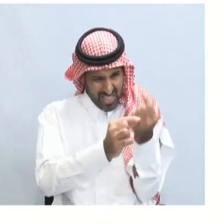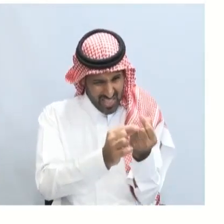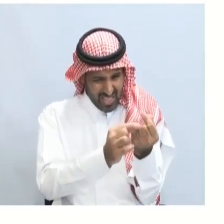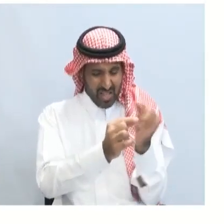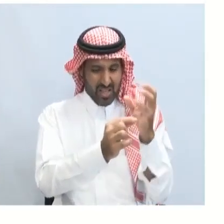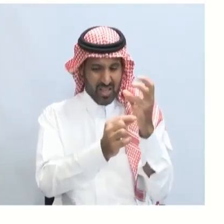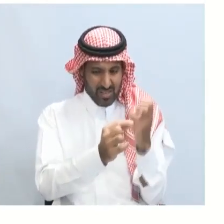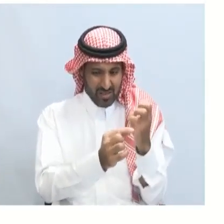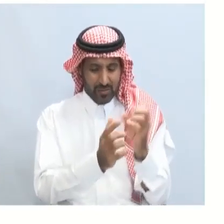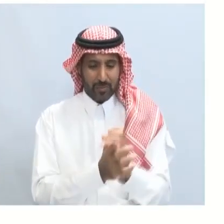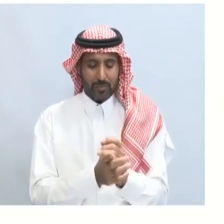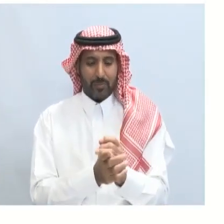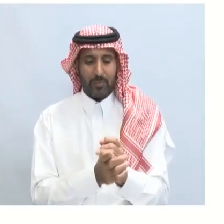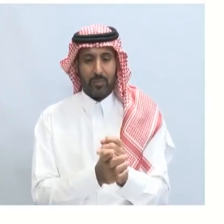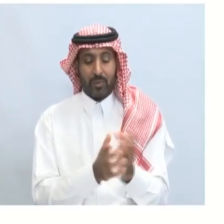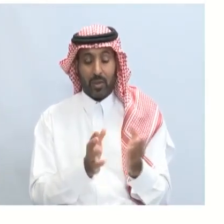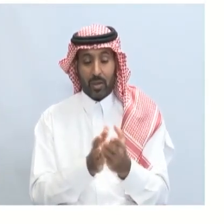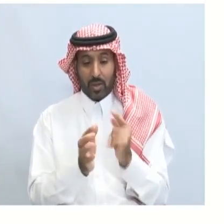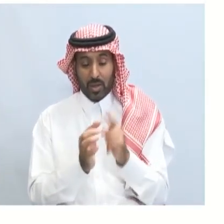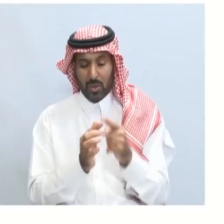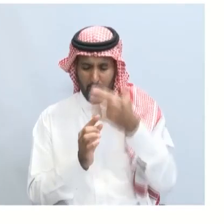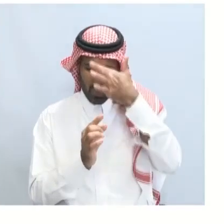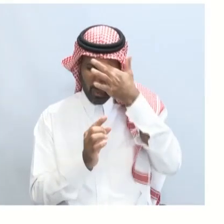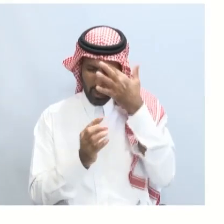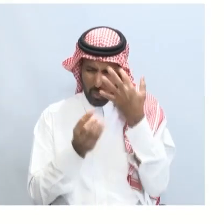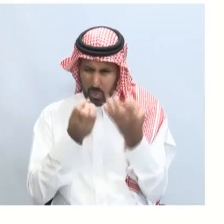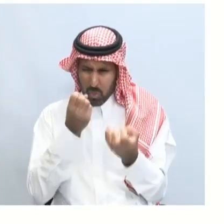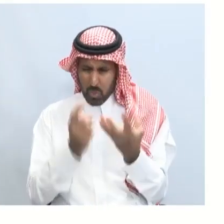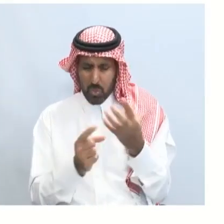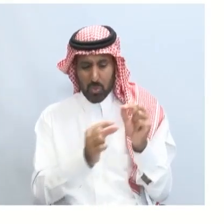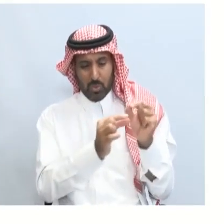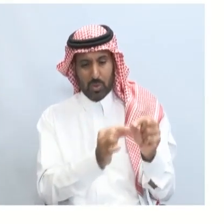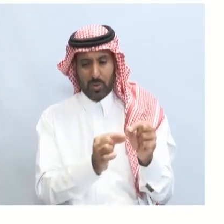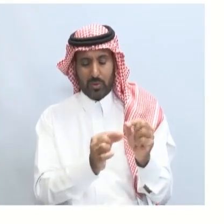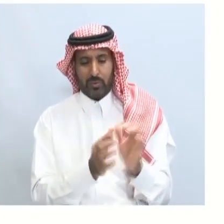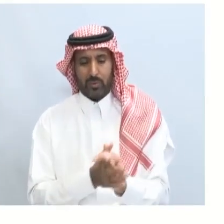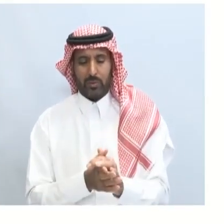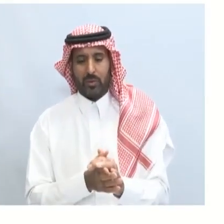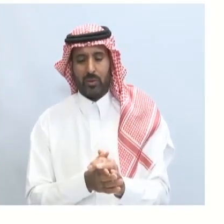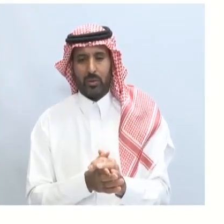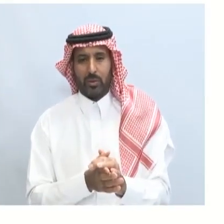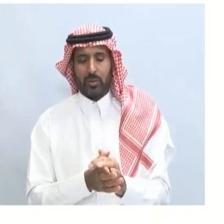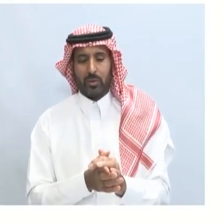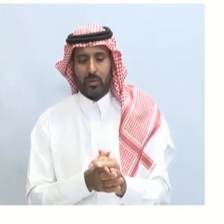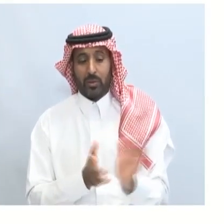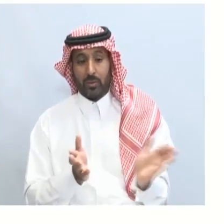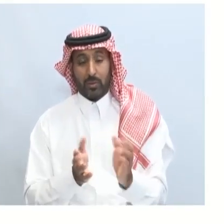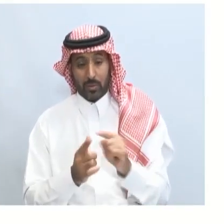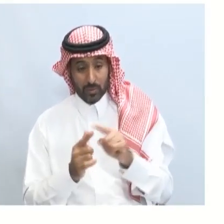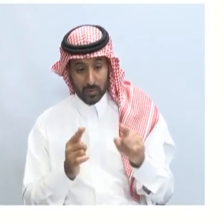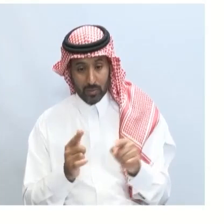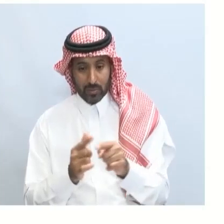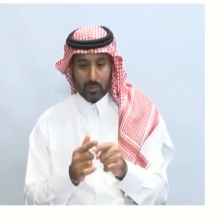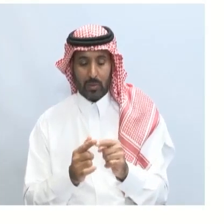صغيره جدا وساخنه جدا ايضا بعد ذلك